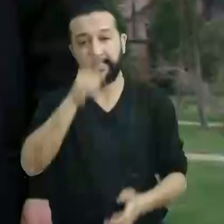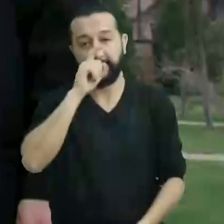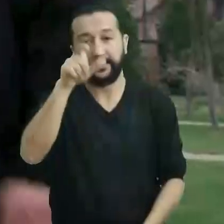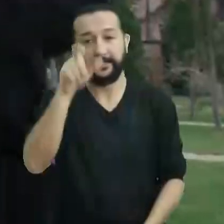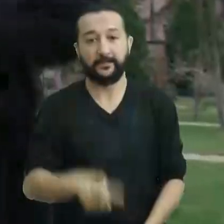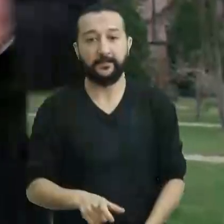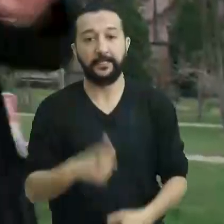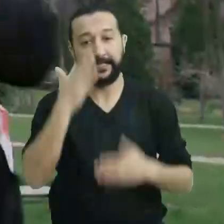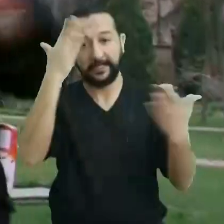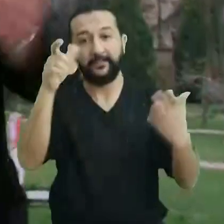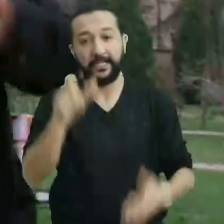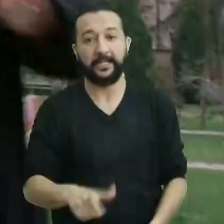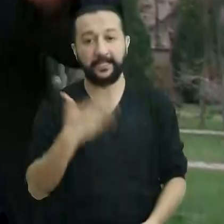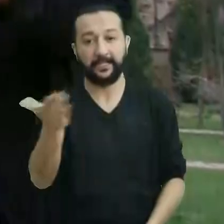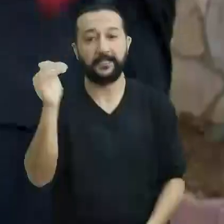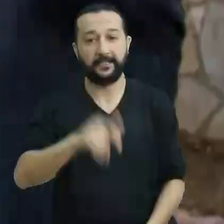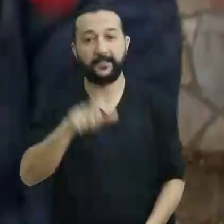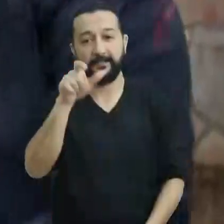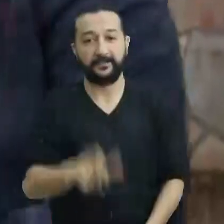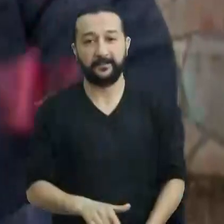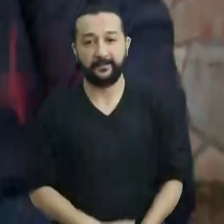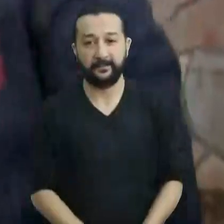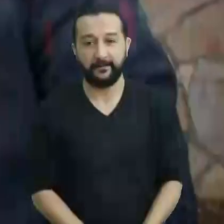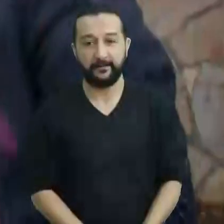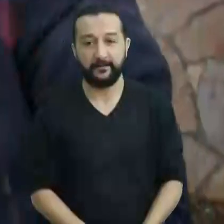efendisi. Veysel ile Mehmet saklandıkları yerden çıkıp Sarp'ın